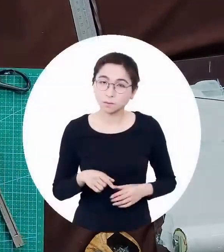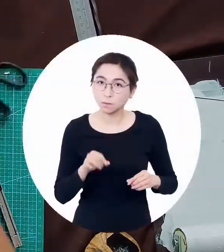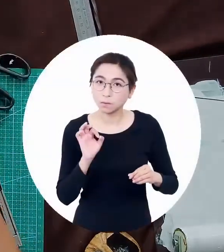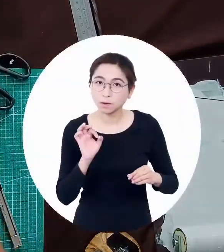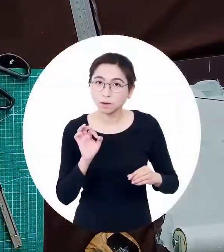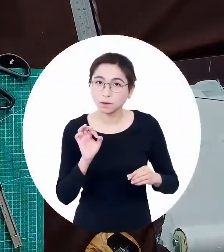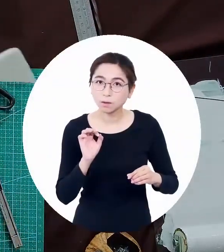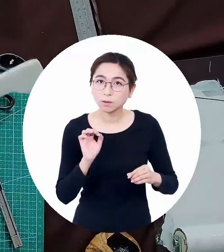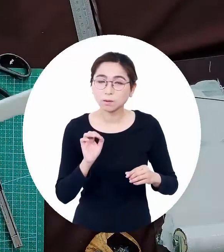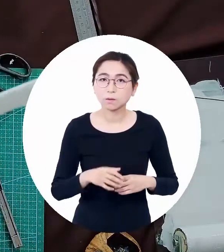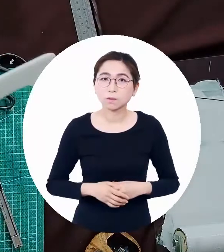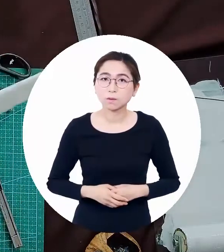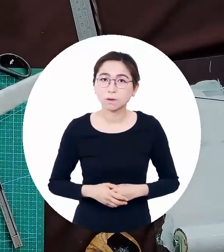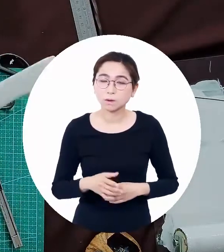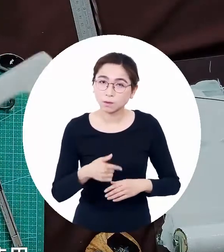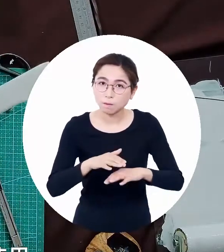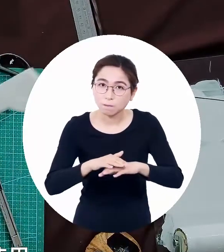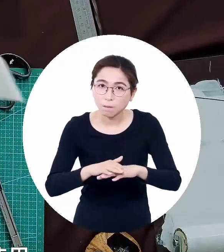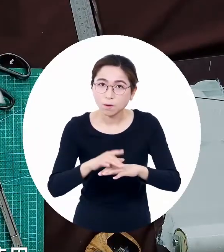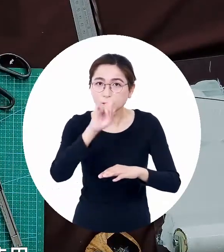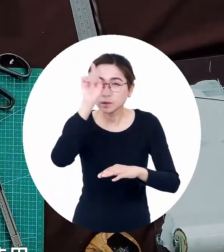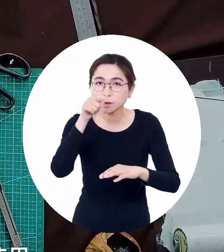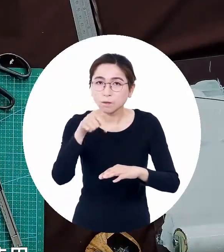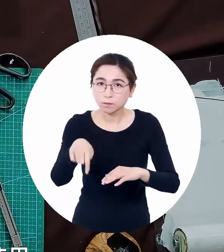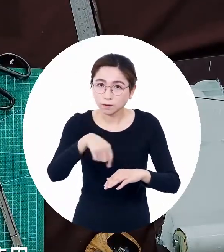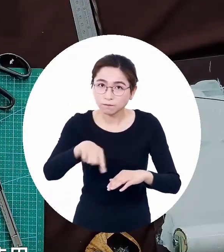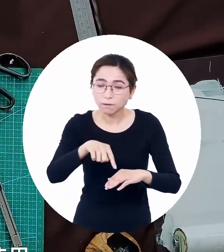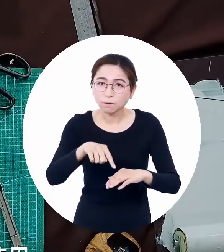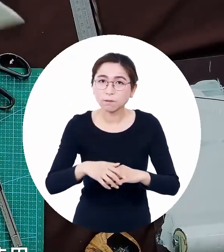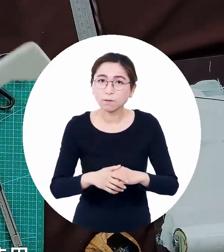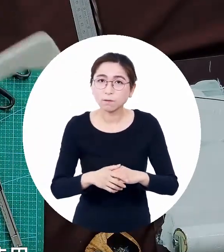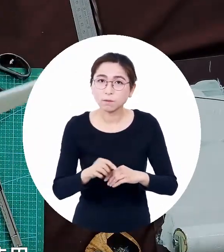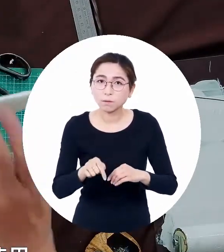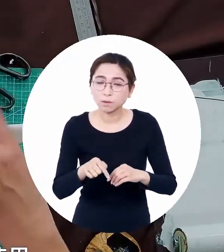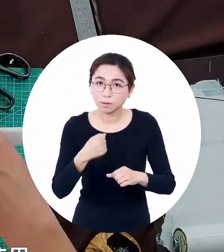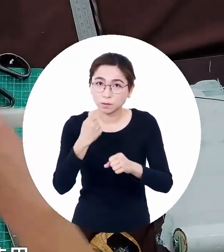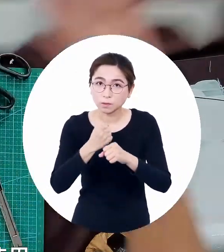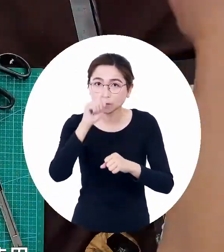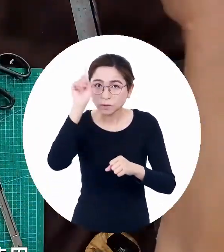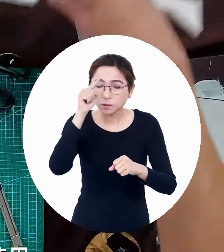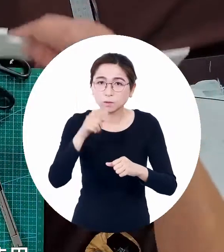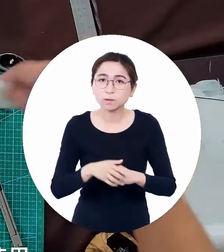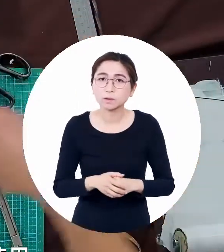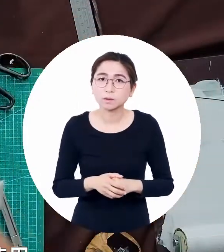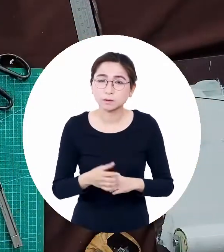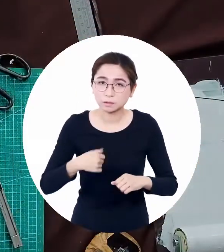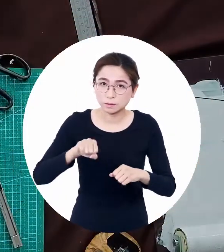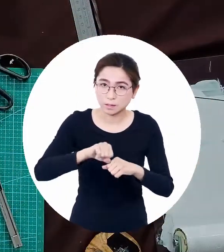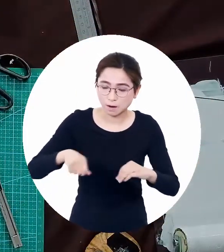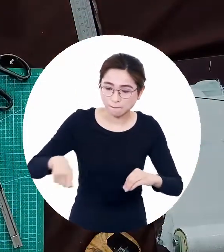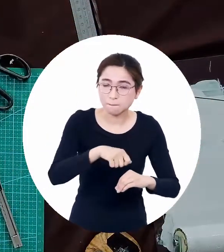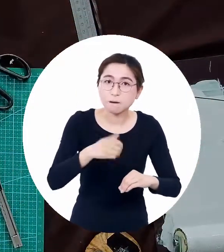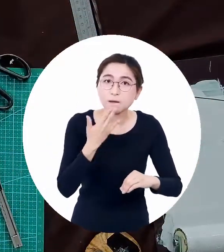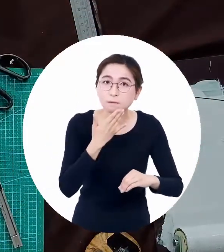咁咪留咗天，我哋留低天空佢先啦。咁如果我哋需要做天空顏色，我哋就用呢 part 啦。咁我